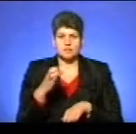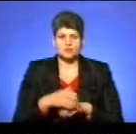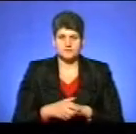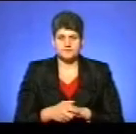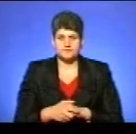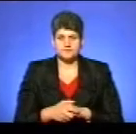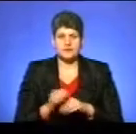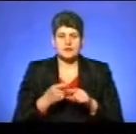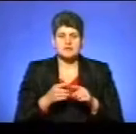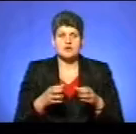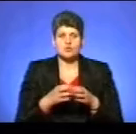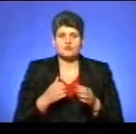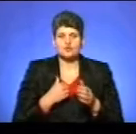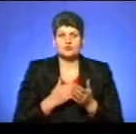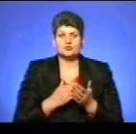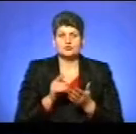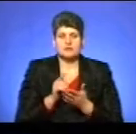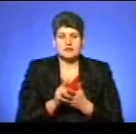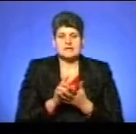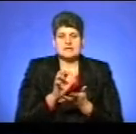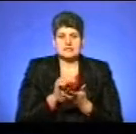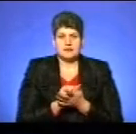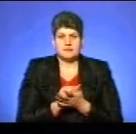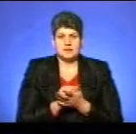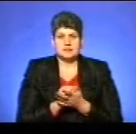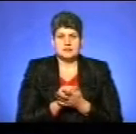група військовозобов'язаних займається на вогневому рубежі.